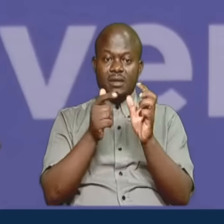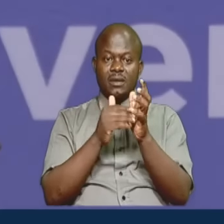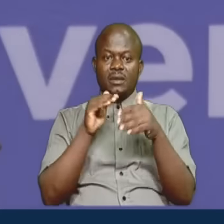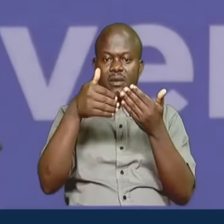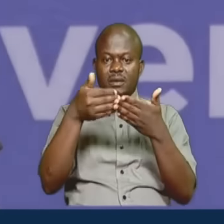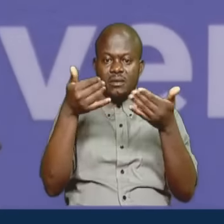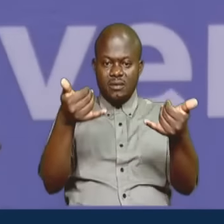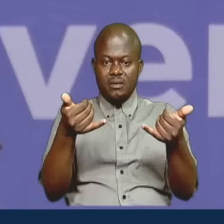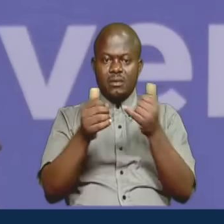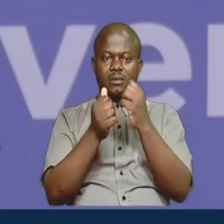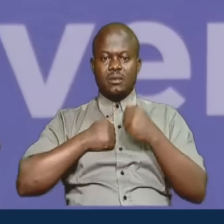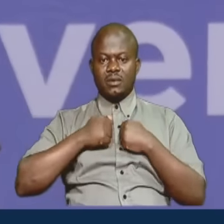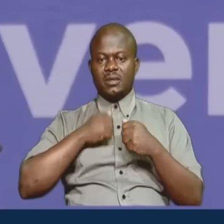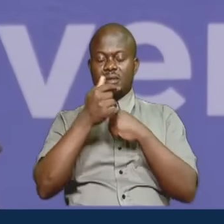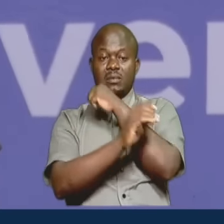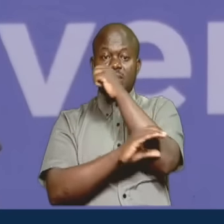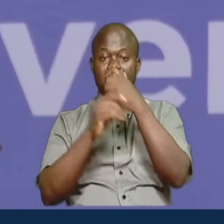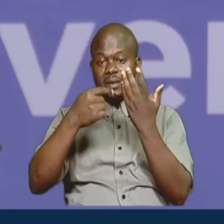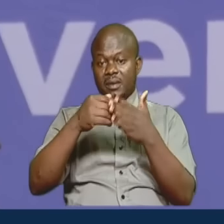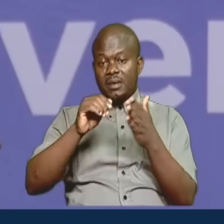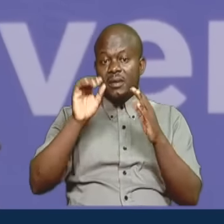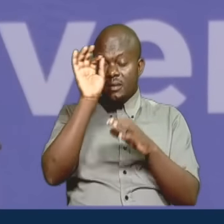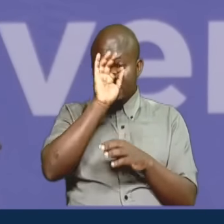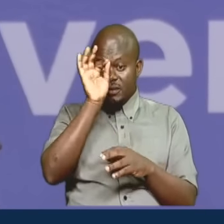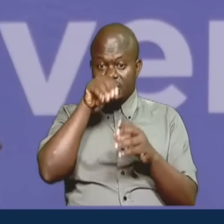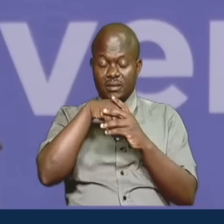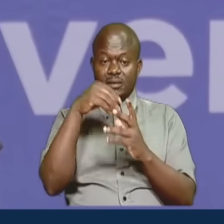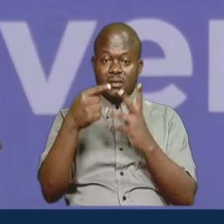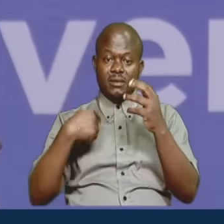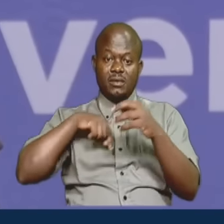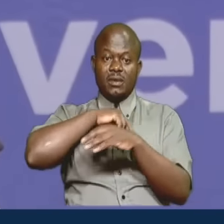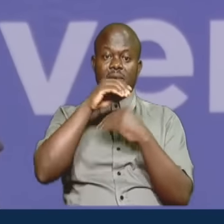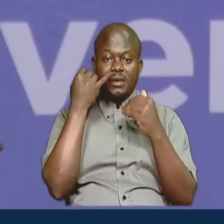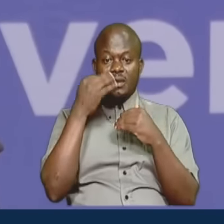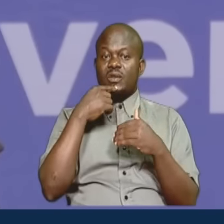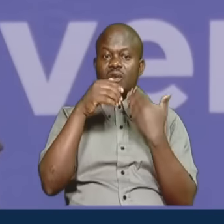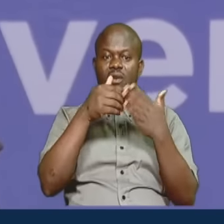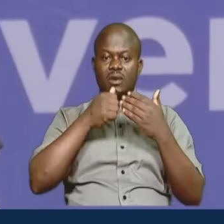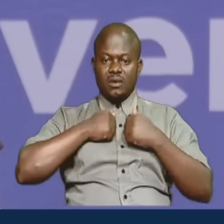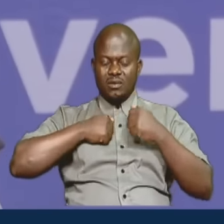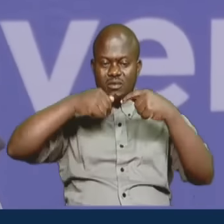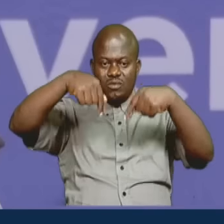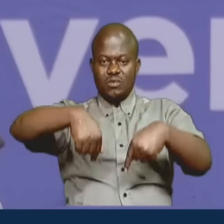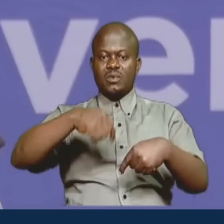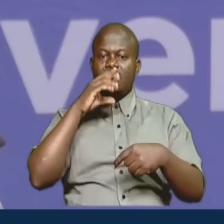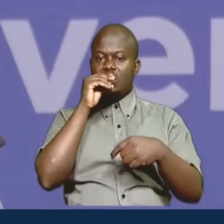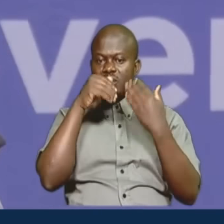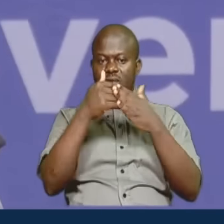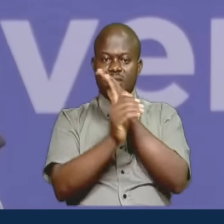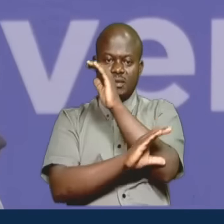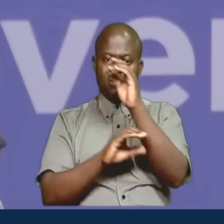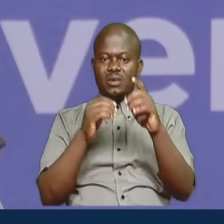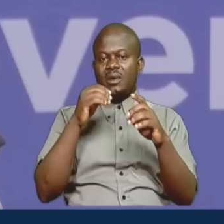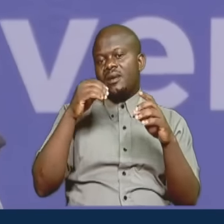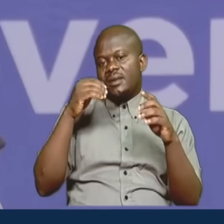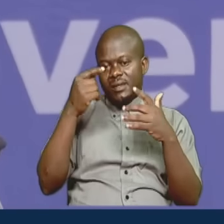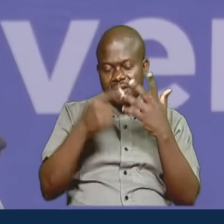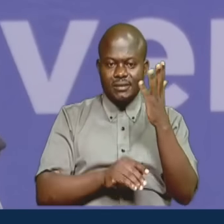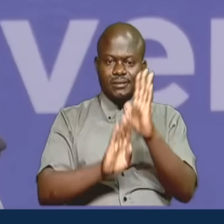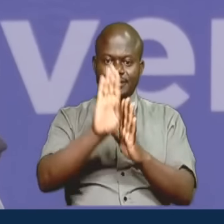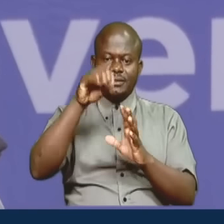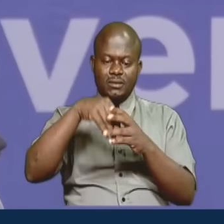u Rwanda ni kimwe mu bintu bitangaje muri iki kinyejana turimo. Iyo tuvuga u Rwanda kuri uyu mugabane, tuba tuvuga igihugu cyavuye ahabi kikaba gitera imbere